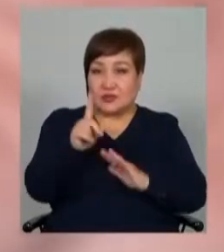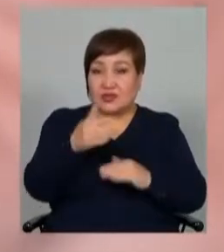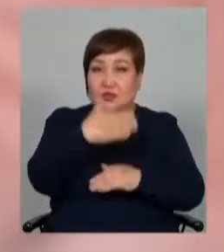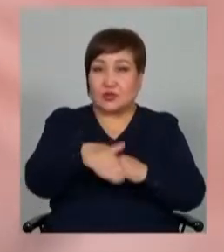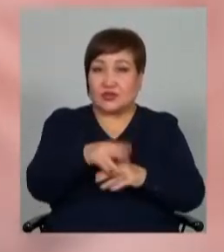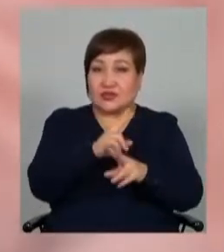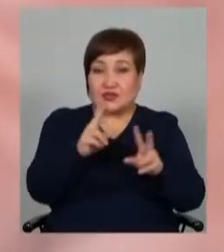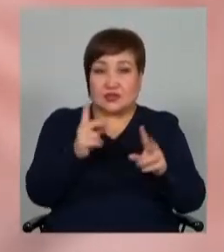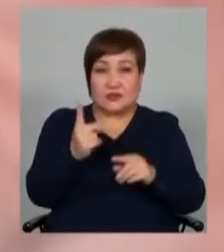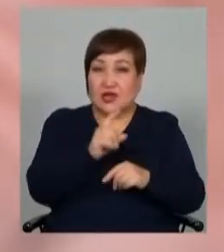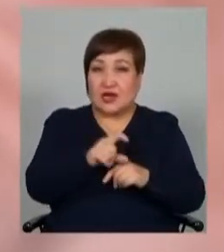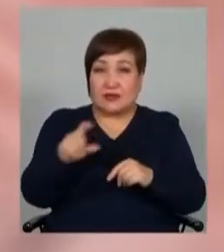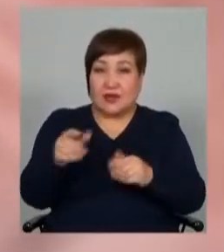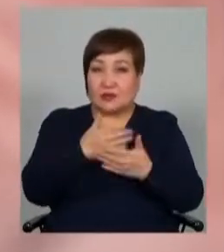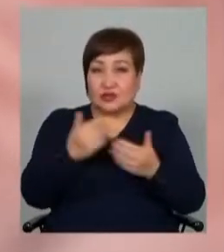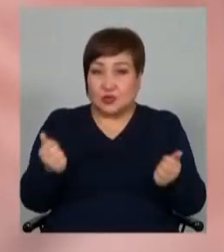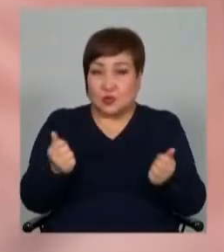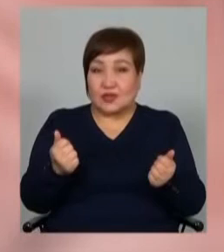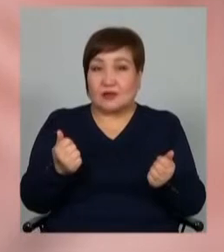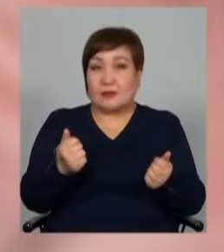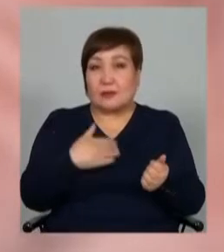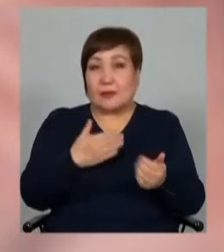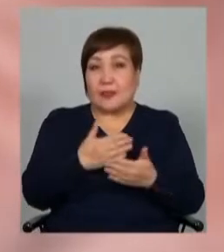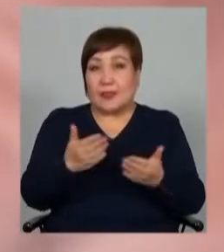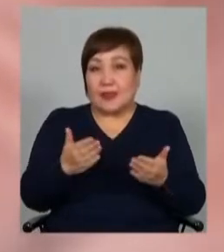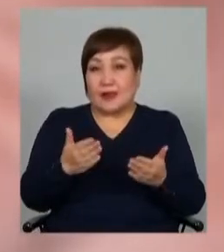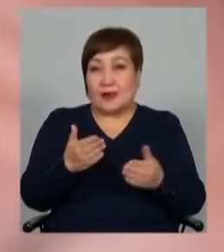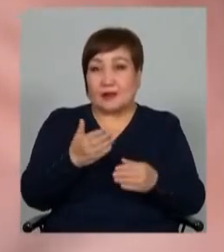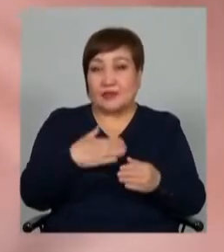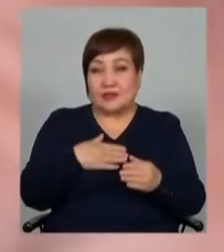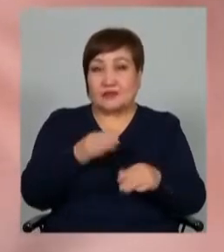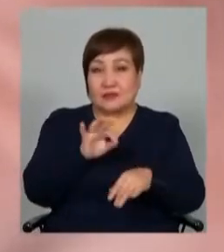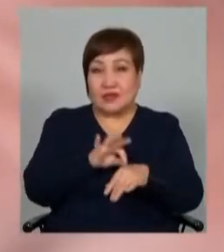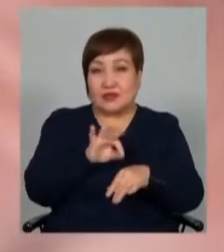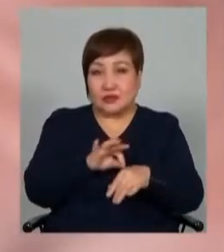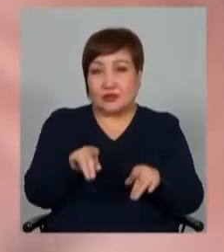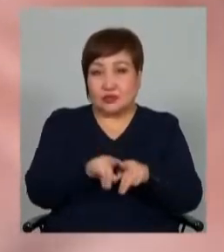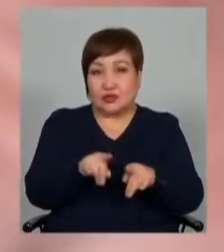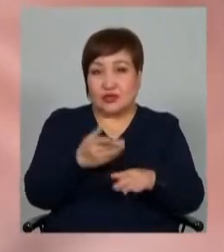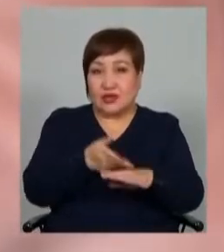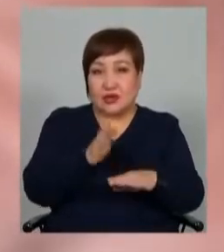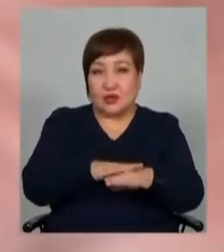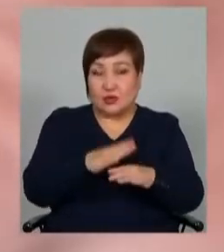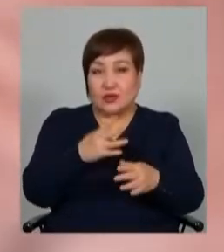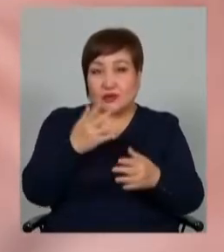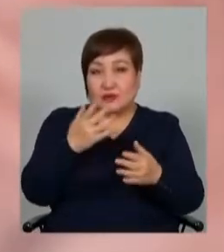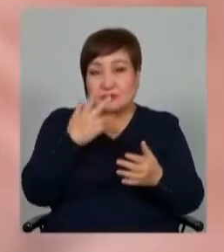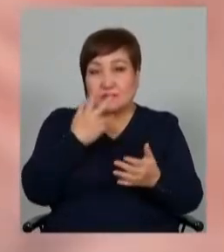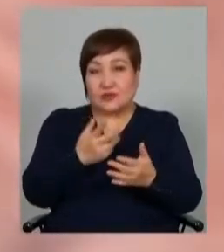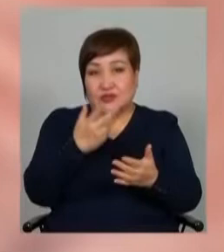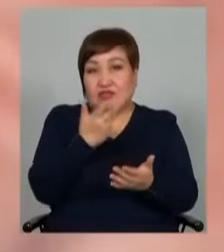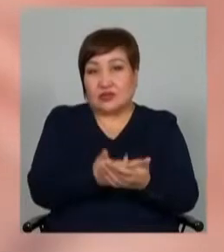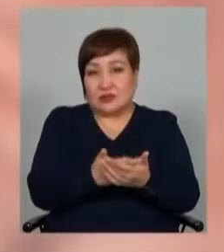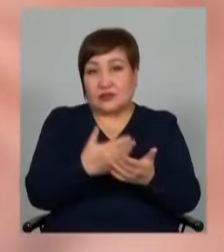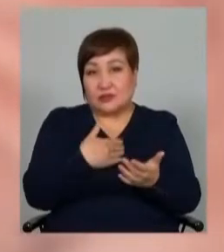Менде ковид емес, бірақ сонда да қазір ауырып үйде жатырмын. Ешқайда шығуға болмайды. Және